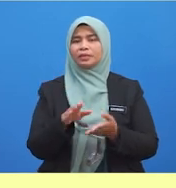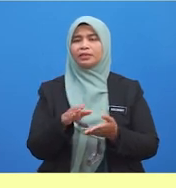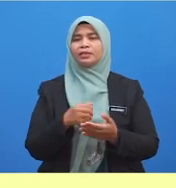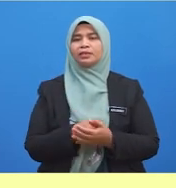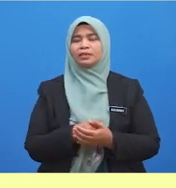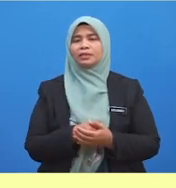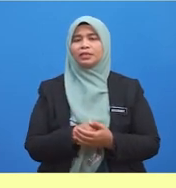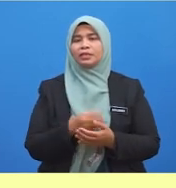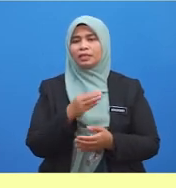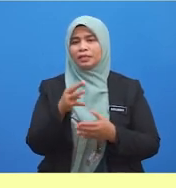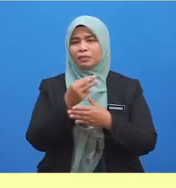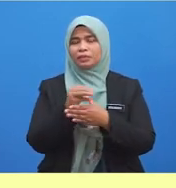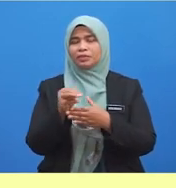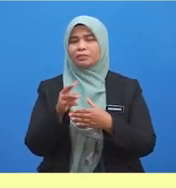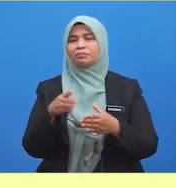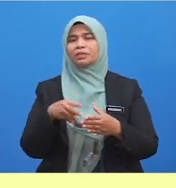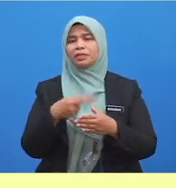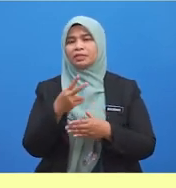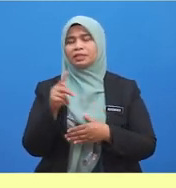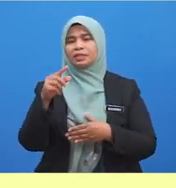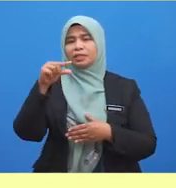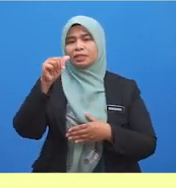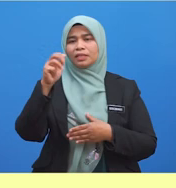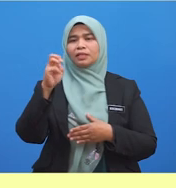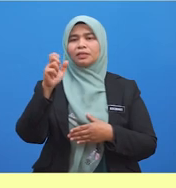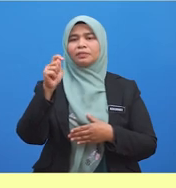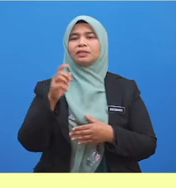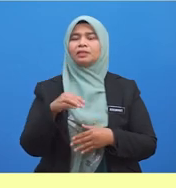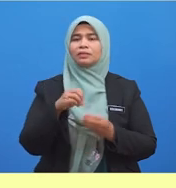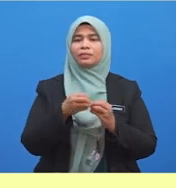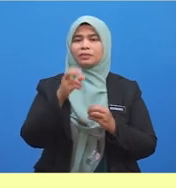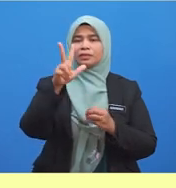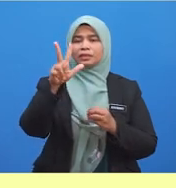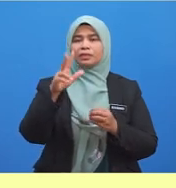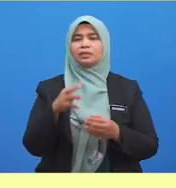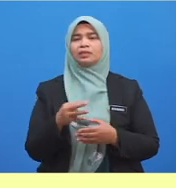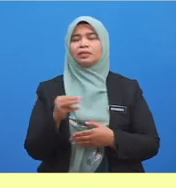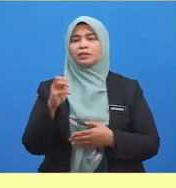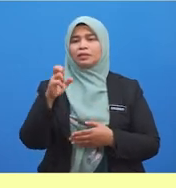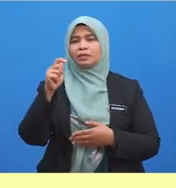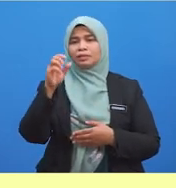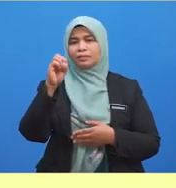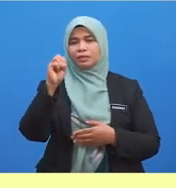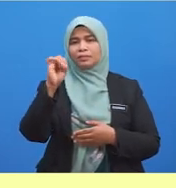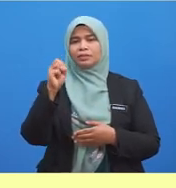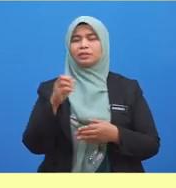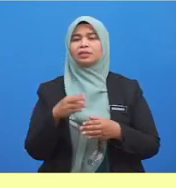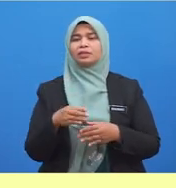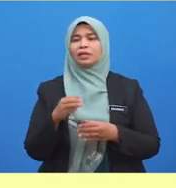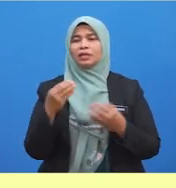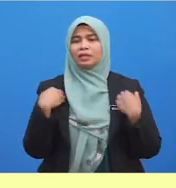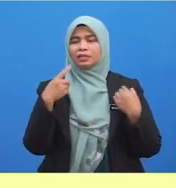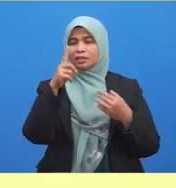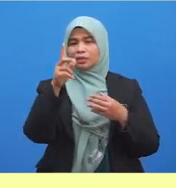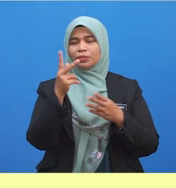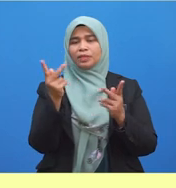mati. Manakala, meiosis menghasilkan gamet. Ketiga, mitosis melalui